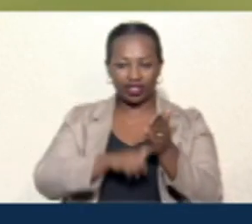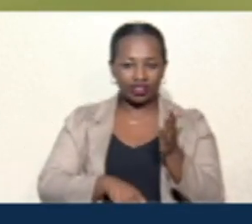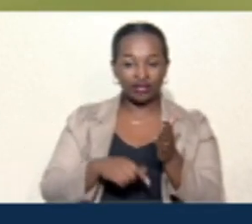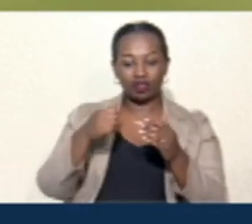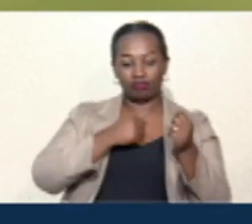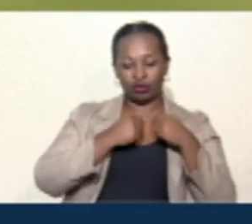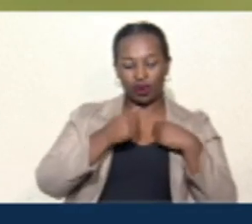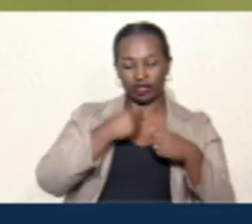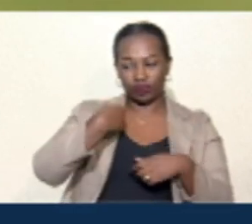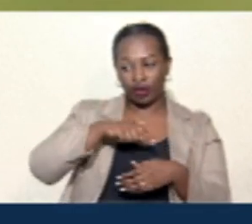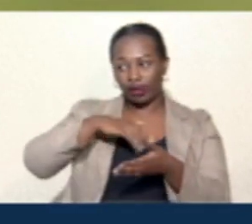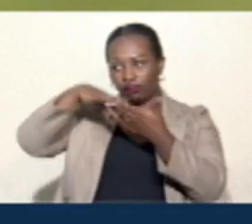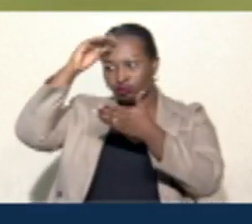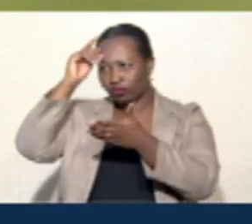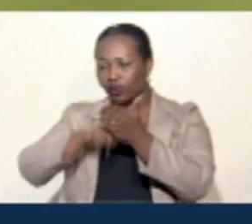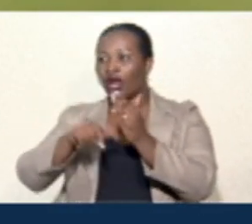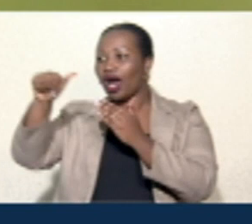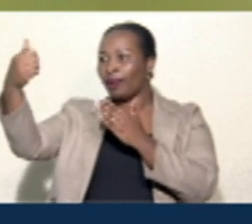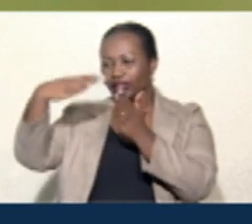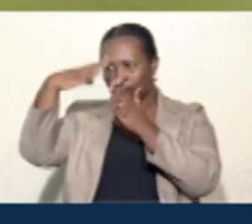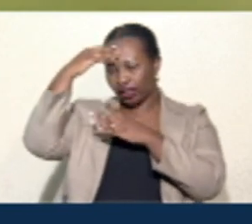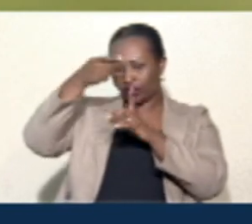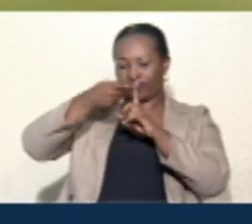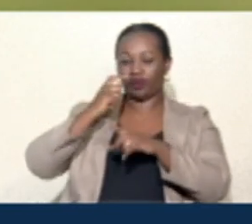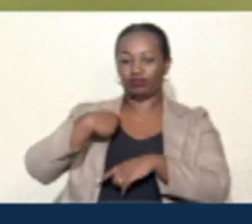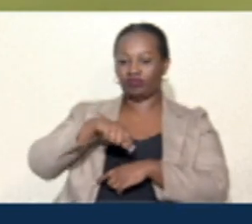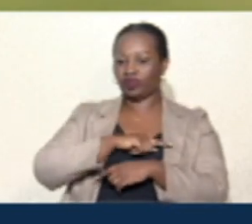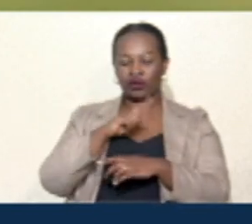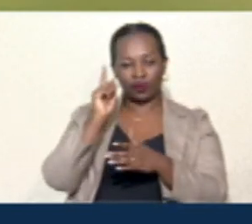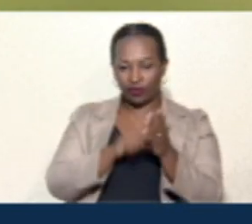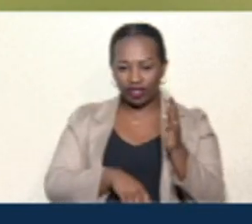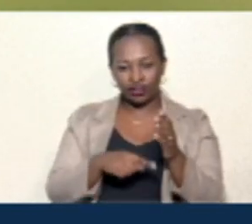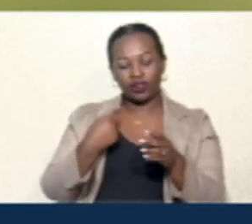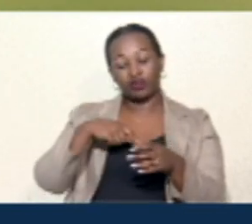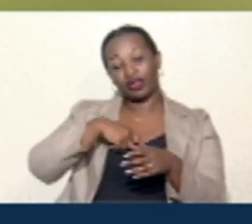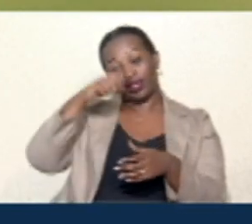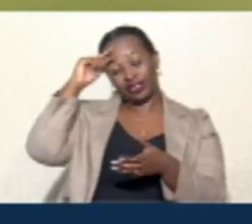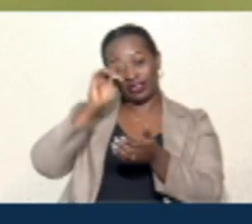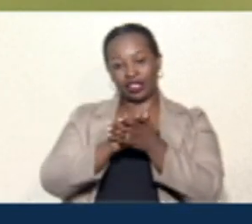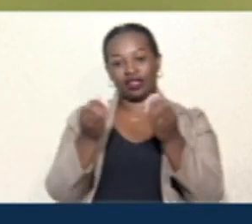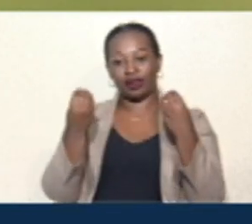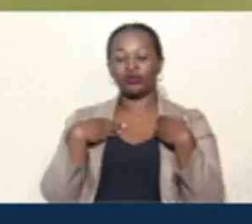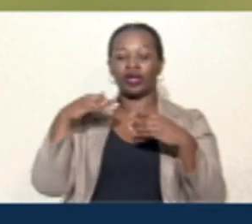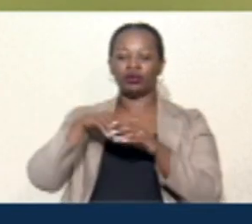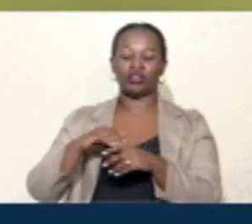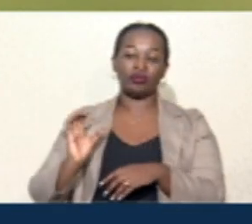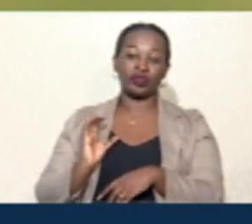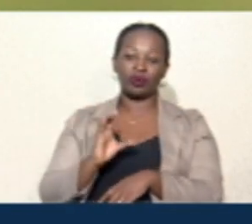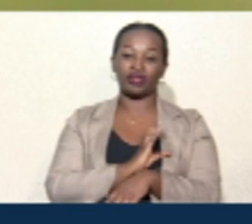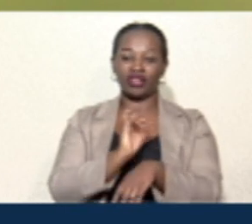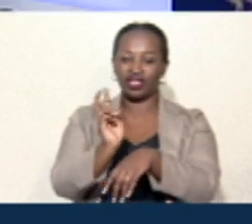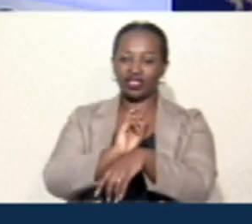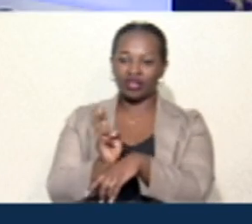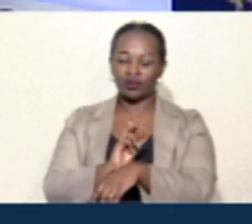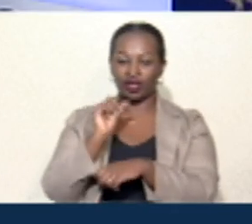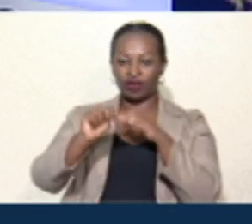iki akaba ari ikindi kizere twagiriwe kugira ngo tube muri iyi komite izajya igenzura ibijyanye na